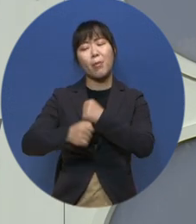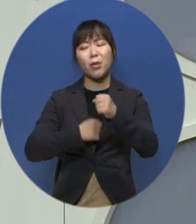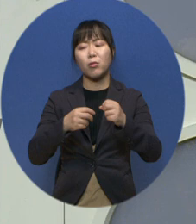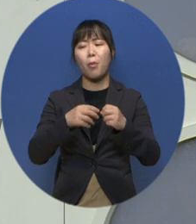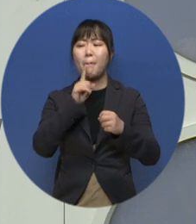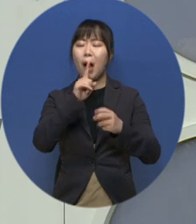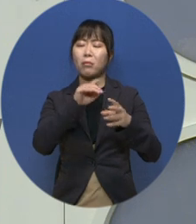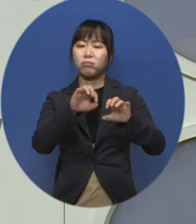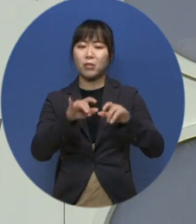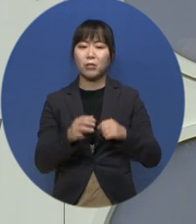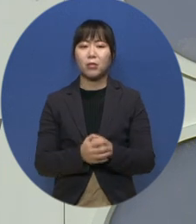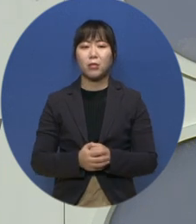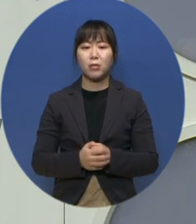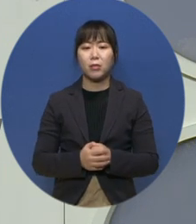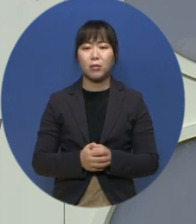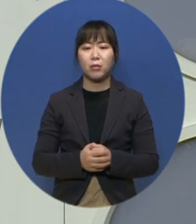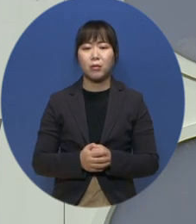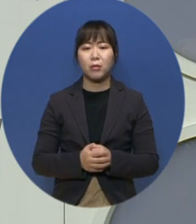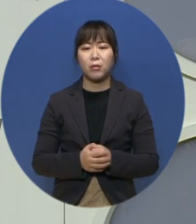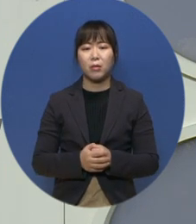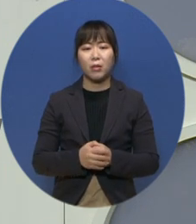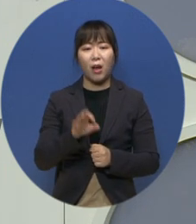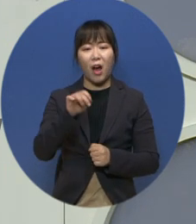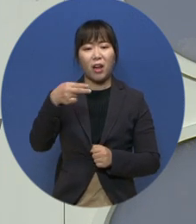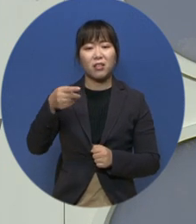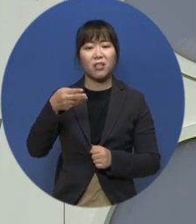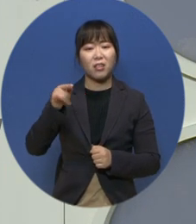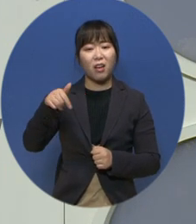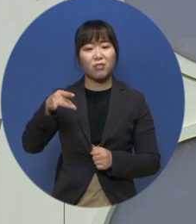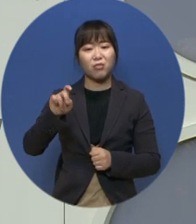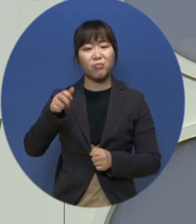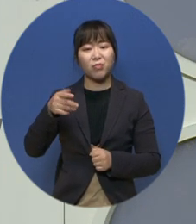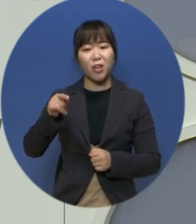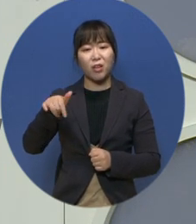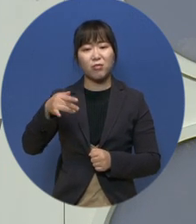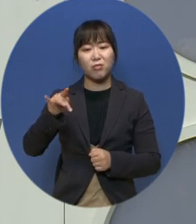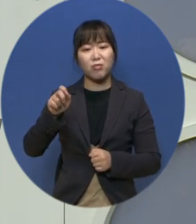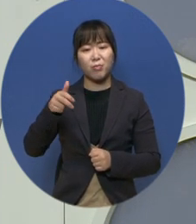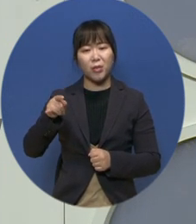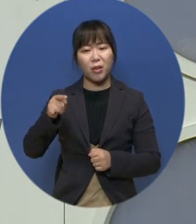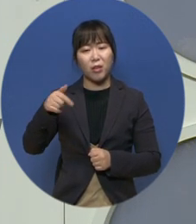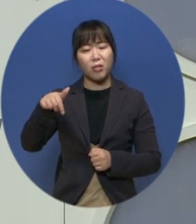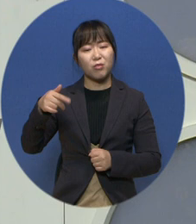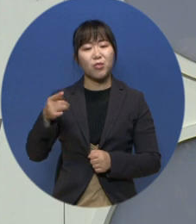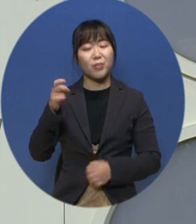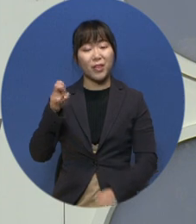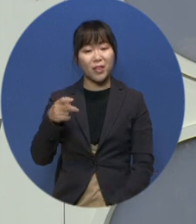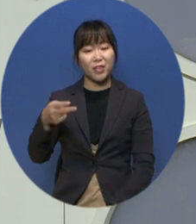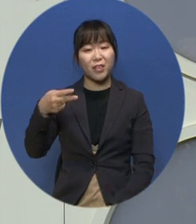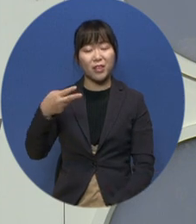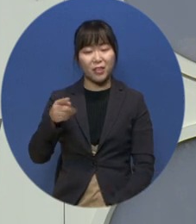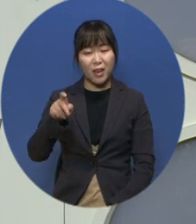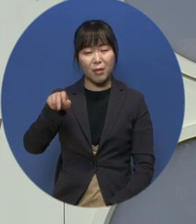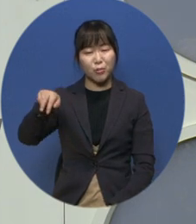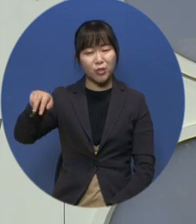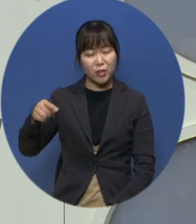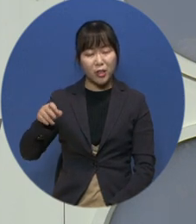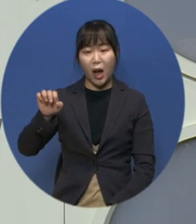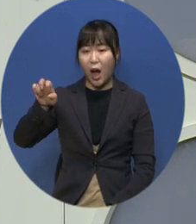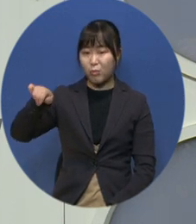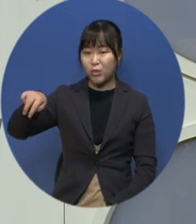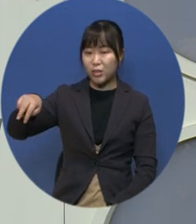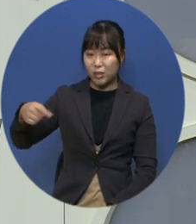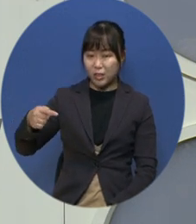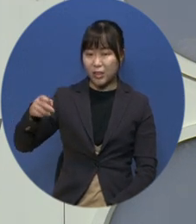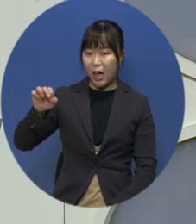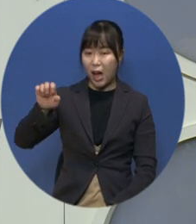중에 대사 하나가 아드레굼네 굼레굼 드라무스 아무스 아무스 누미네 미네 플러스 페로 페로 페로 페로